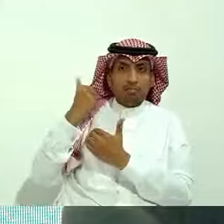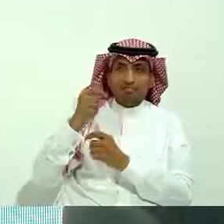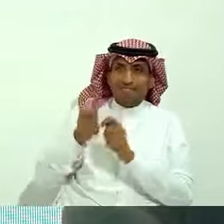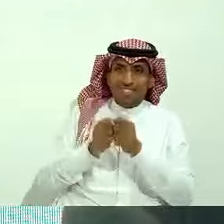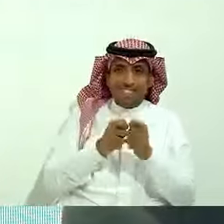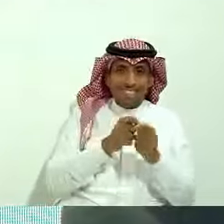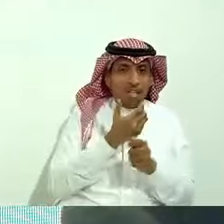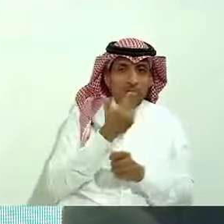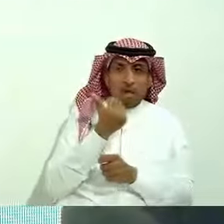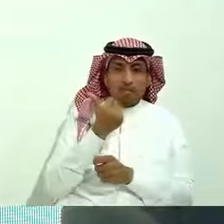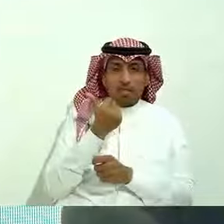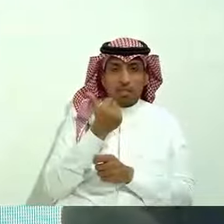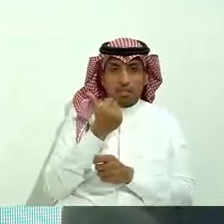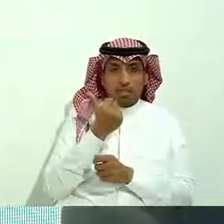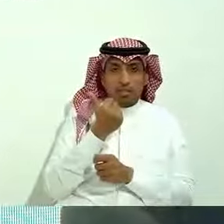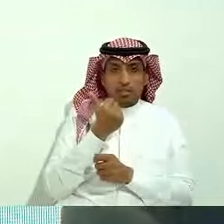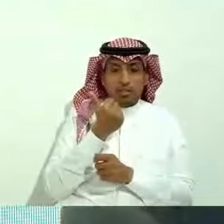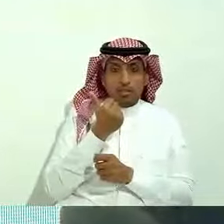التعديلات